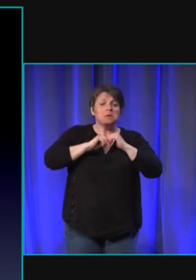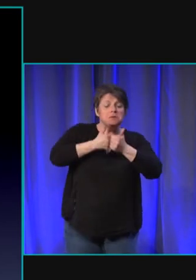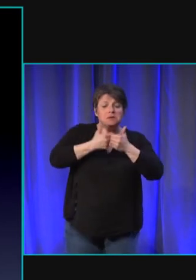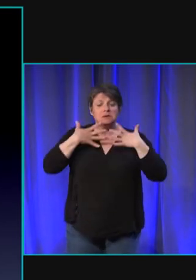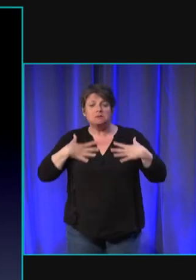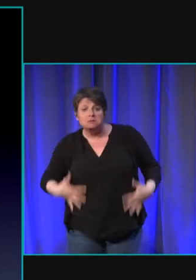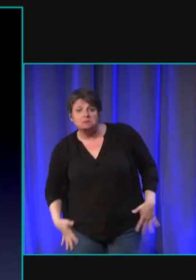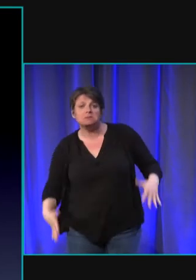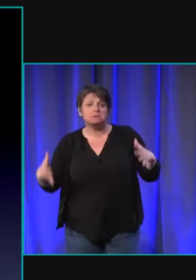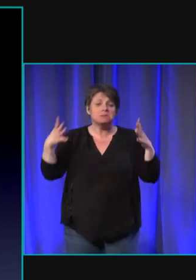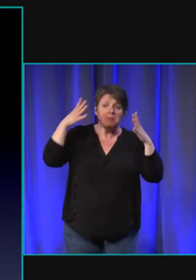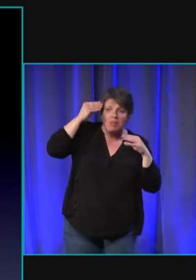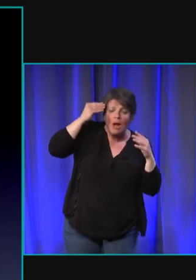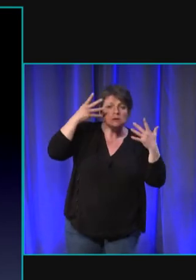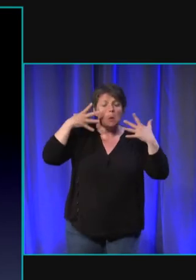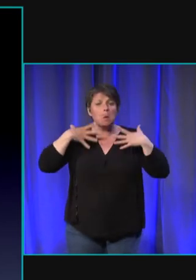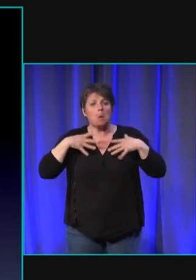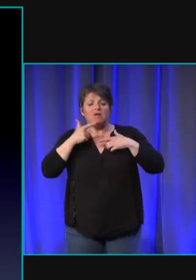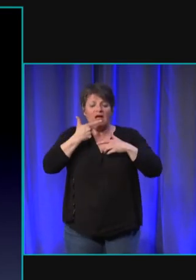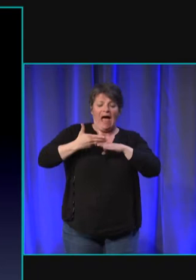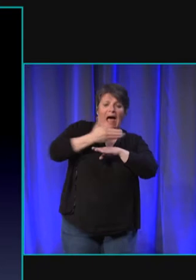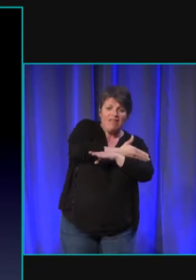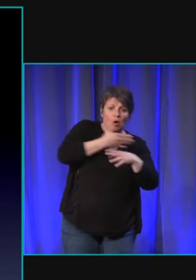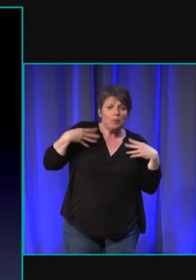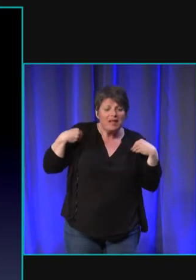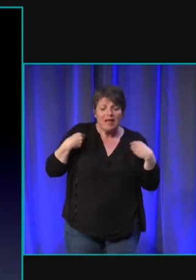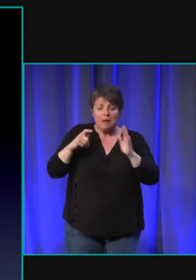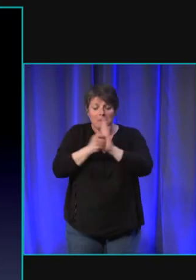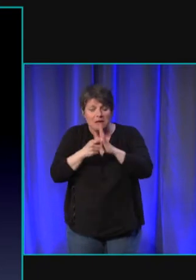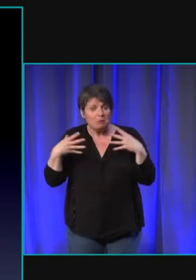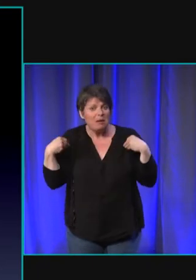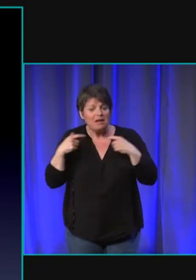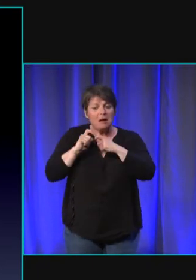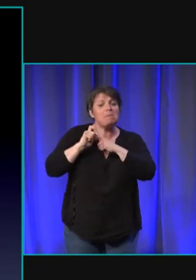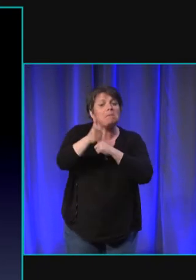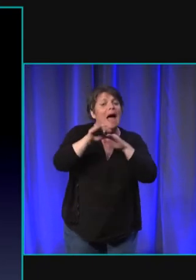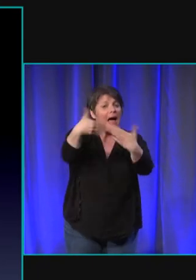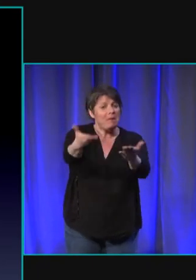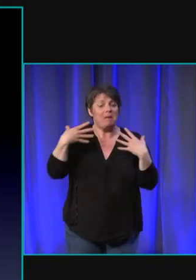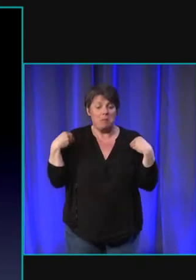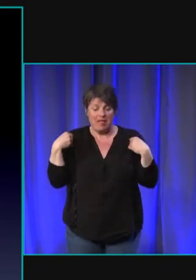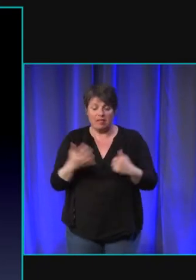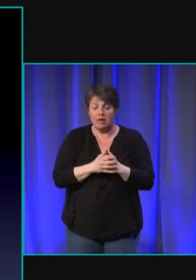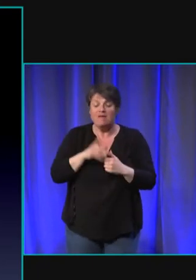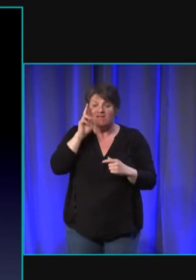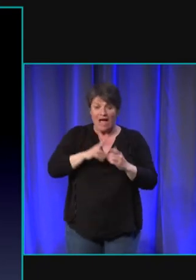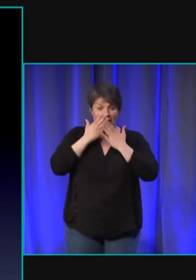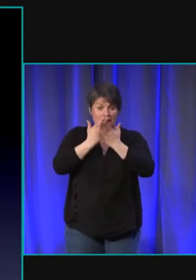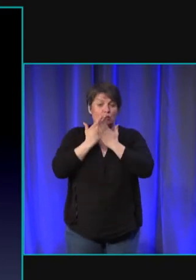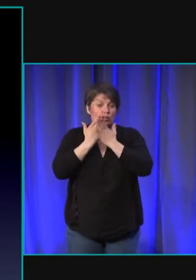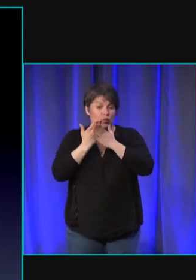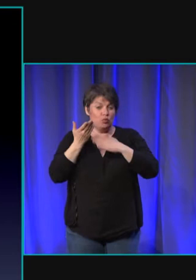maturation, prépubère, pubère et post-pubère? Alors, il n'y a pas beaucoup d'études là-dessus. Les études sont